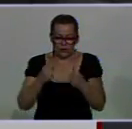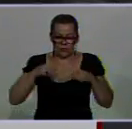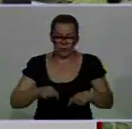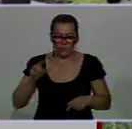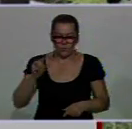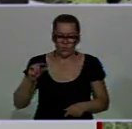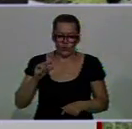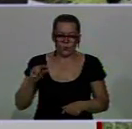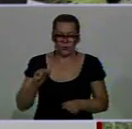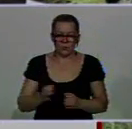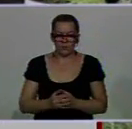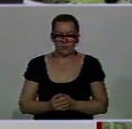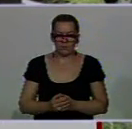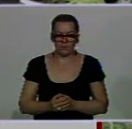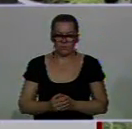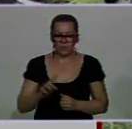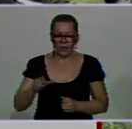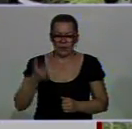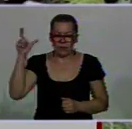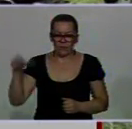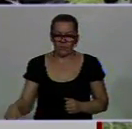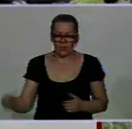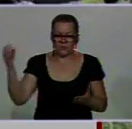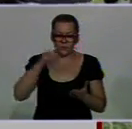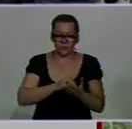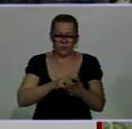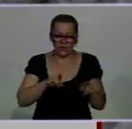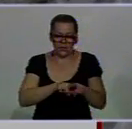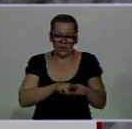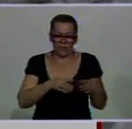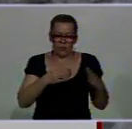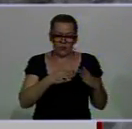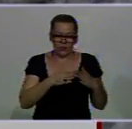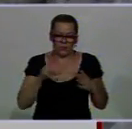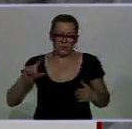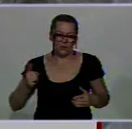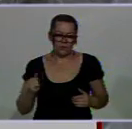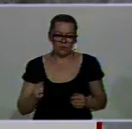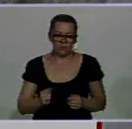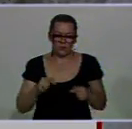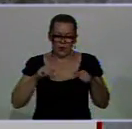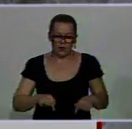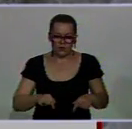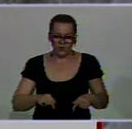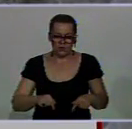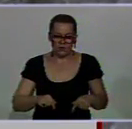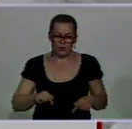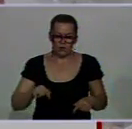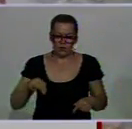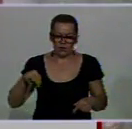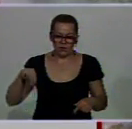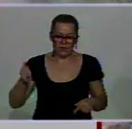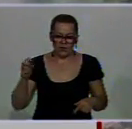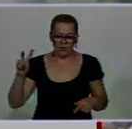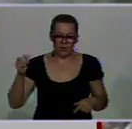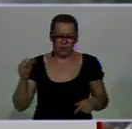Foarte puțin, v-am spus, foarte puțin. Alți localnici se tem că și casele lor ar putea fi înghițite de malul de pământ. În această situație este Nea Victor. Omul